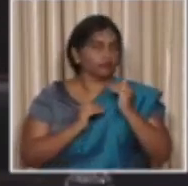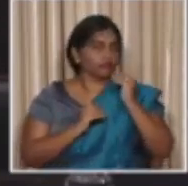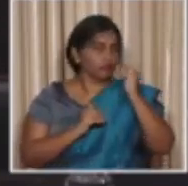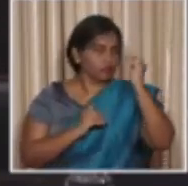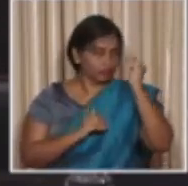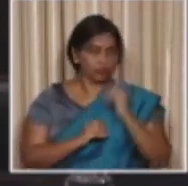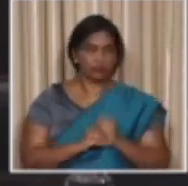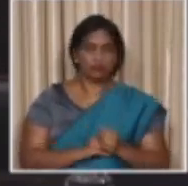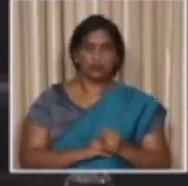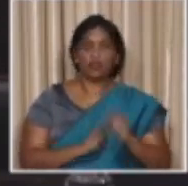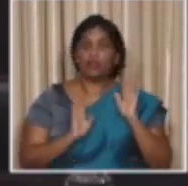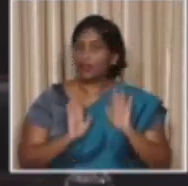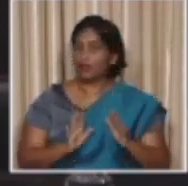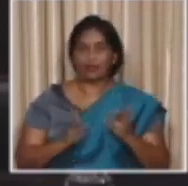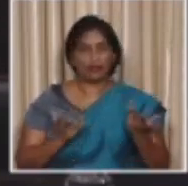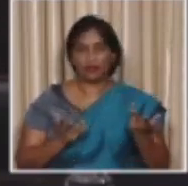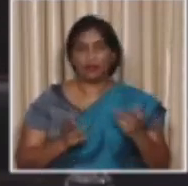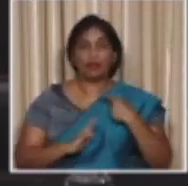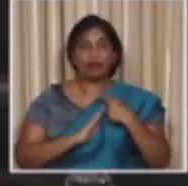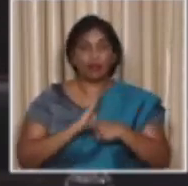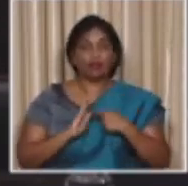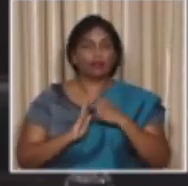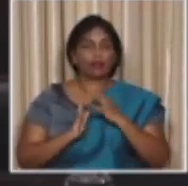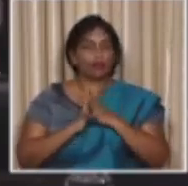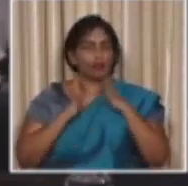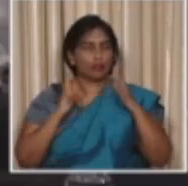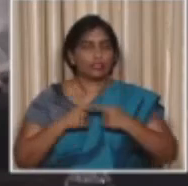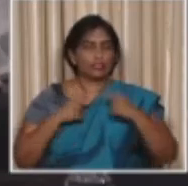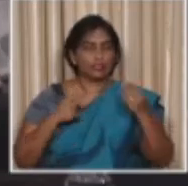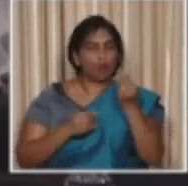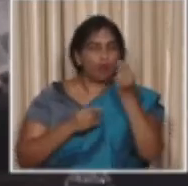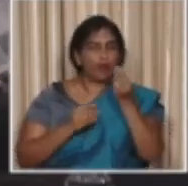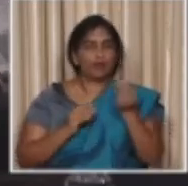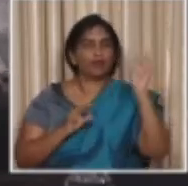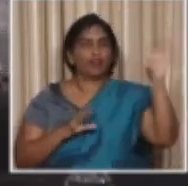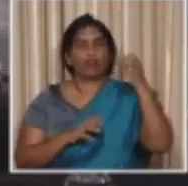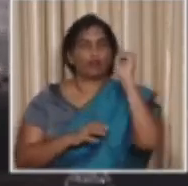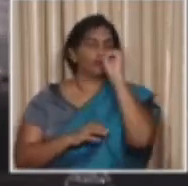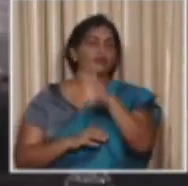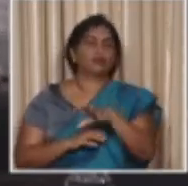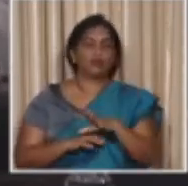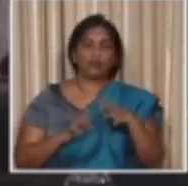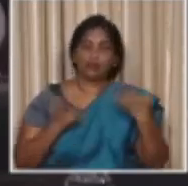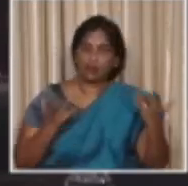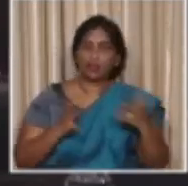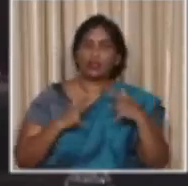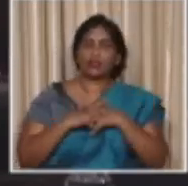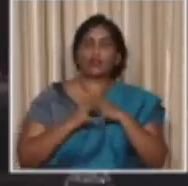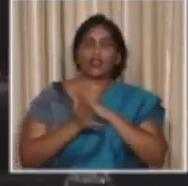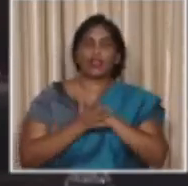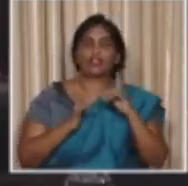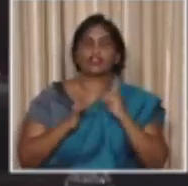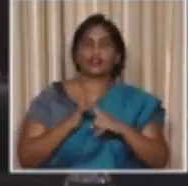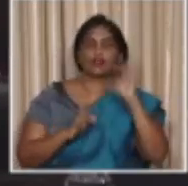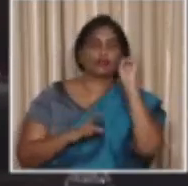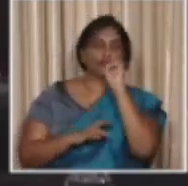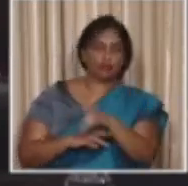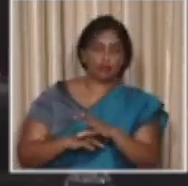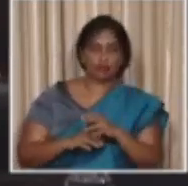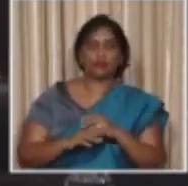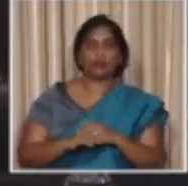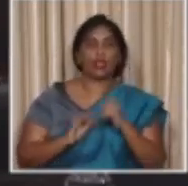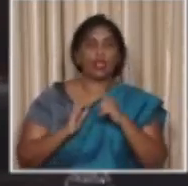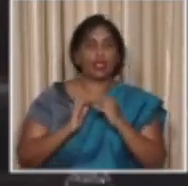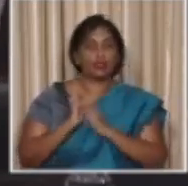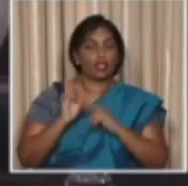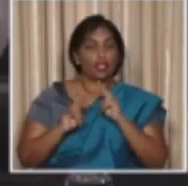කරා. හැබැයි නැහැ. රටේ බරපතල විරෝධයක් කරනකොට පොඩි සොච්චමක්කෙන් හරි දෙනු. නැත්තම් WHO එක කීයක් හරි දෙනු.